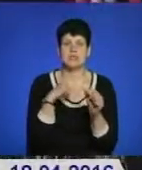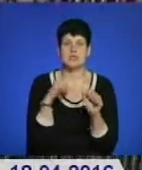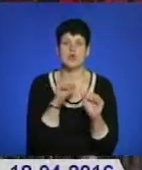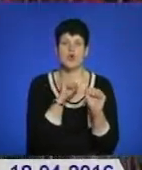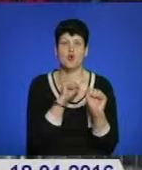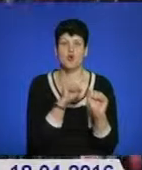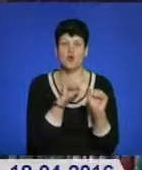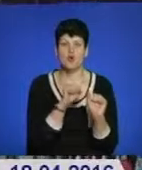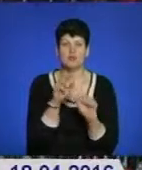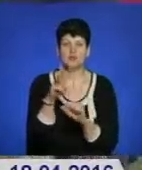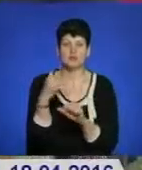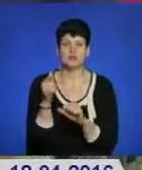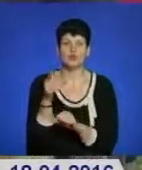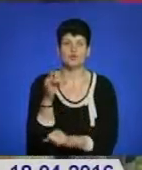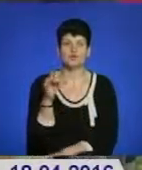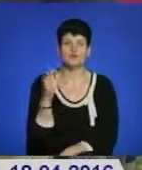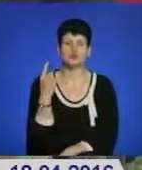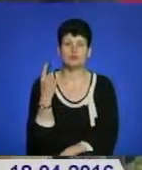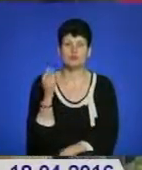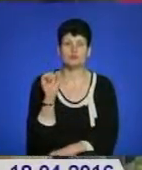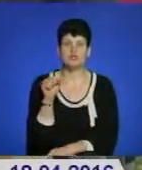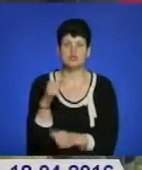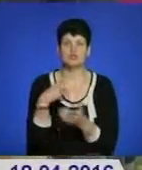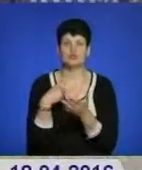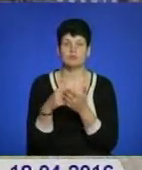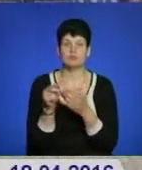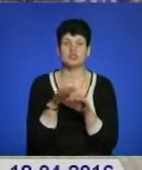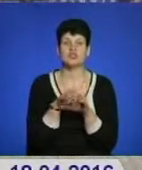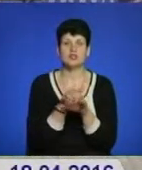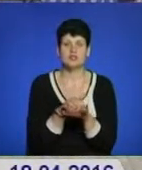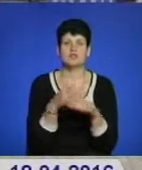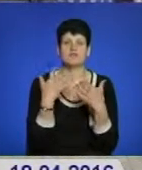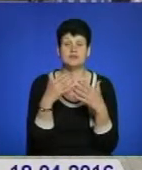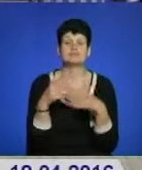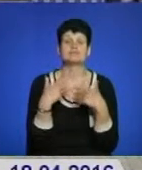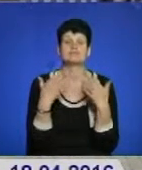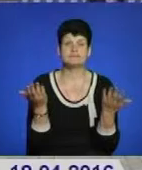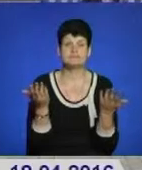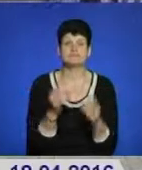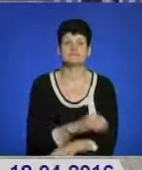на Грушевського 1. Та можливість придбати черепаху Шуберта ви вже прогавили.